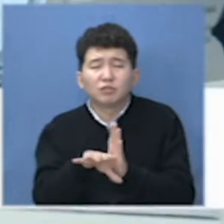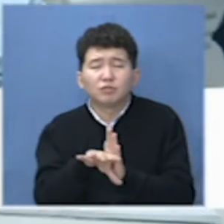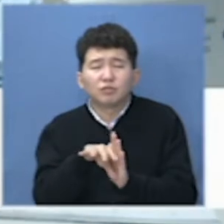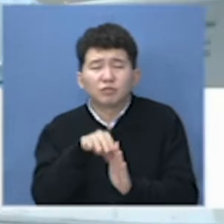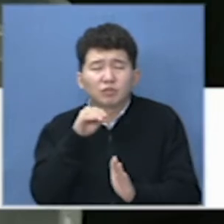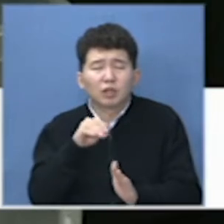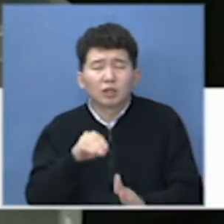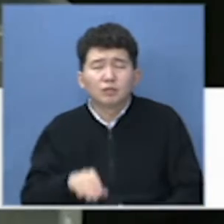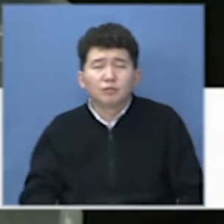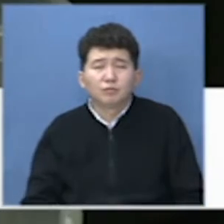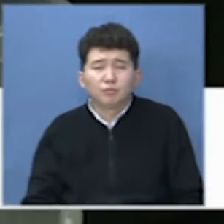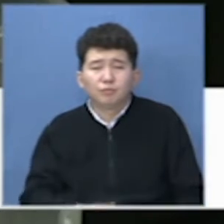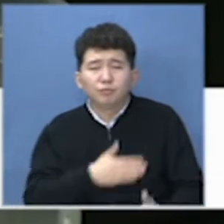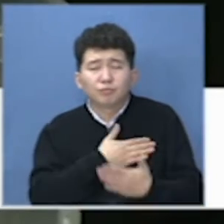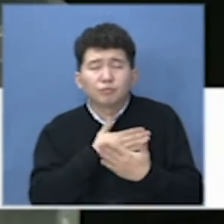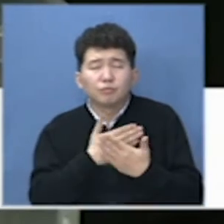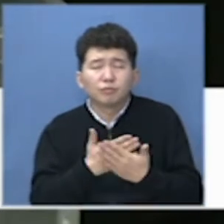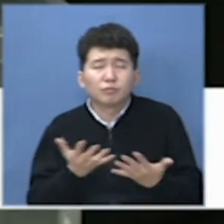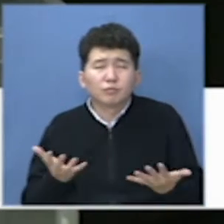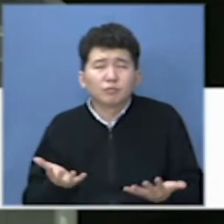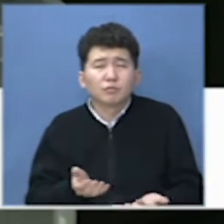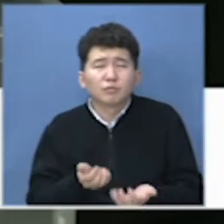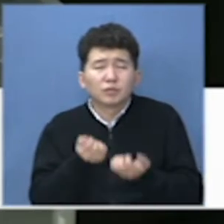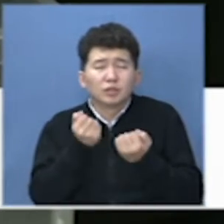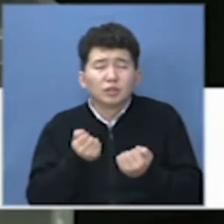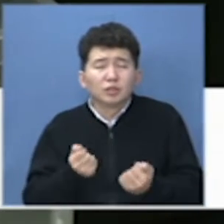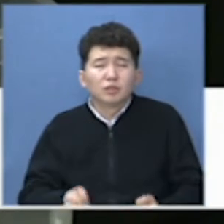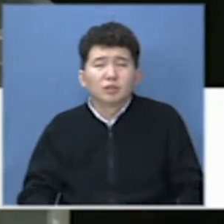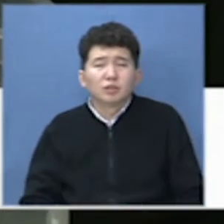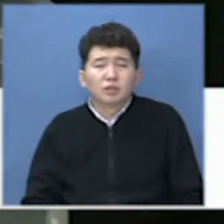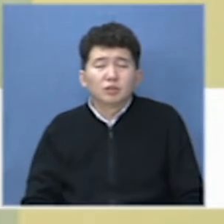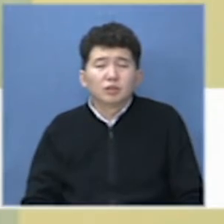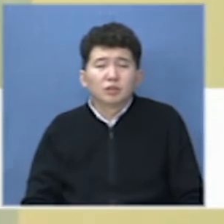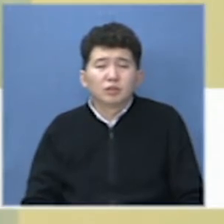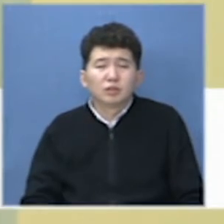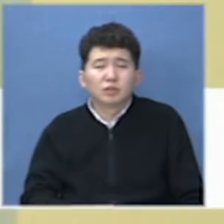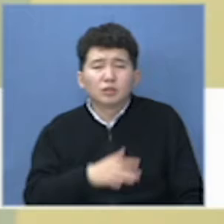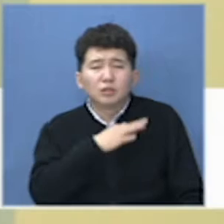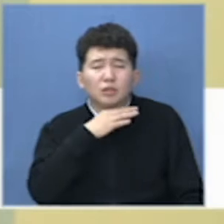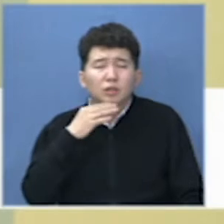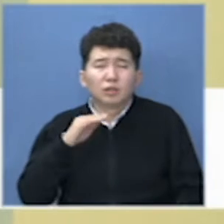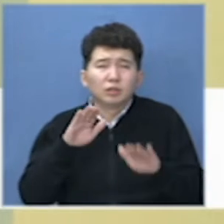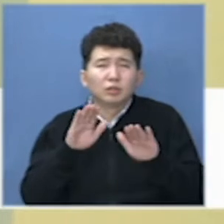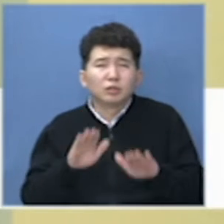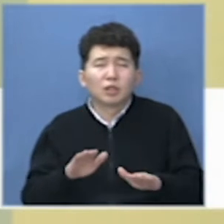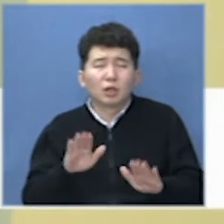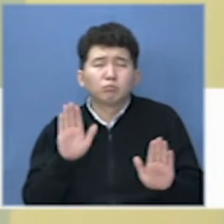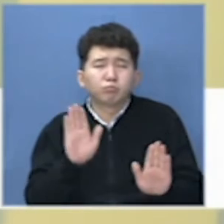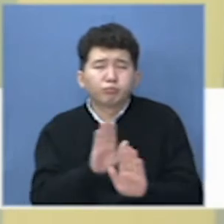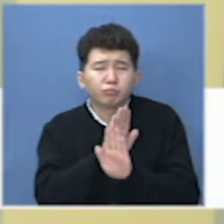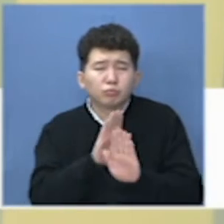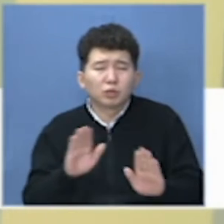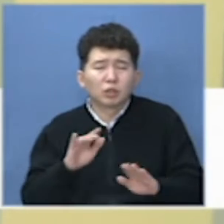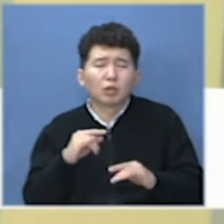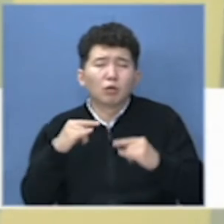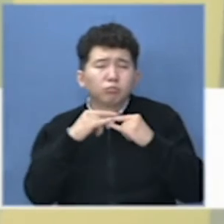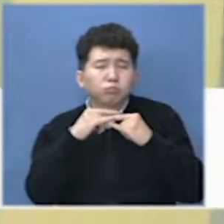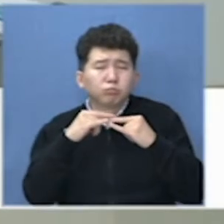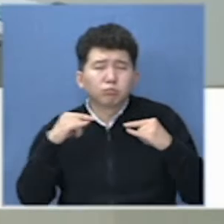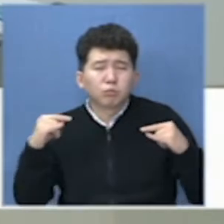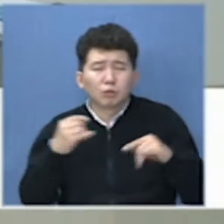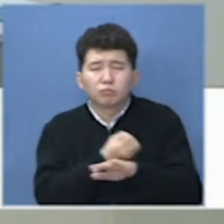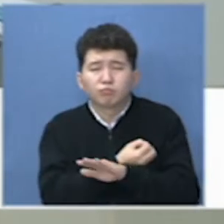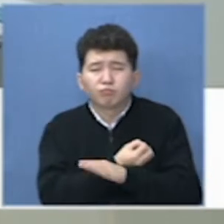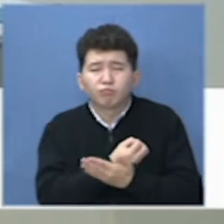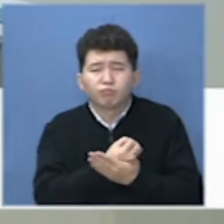избирательных участках активно поддерживают хорошее настроение у голосующих. На многих из них играет музыка, развернуты столы с угощениями, а